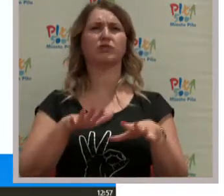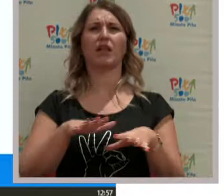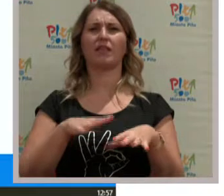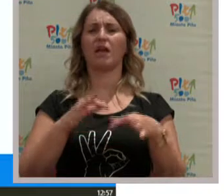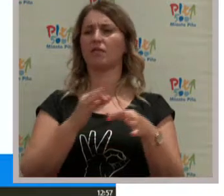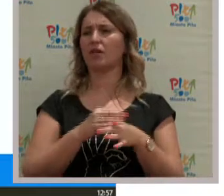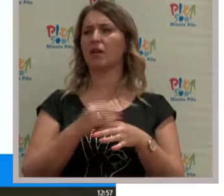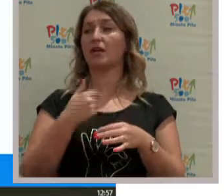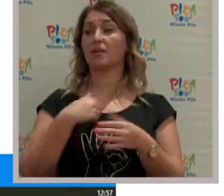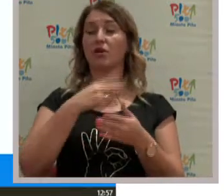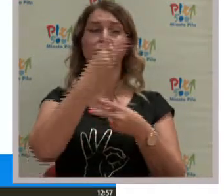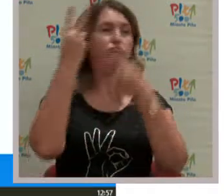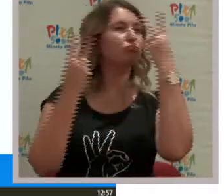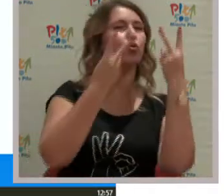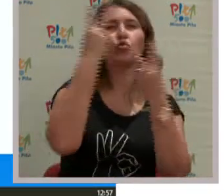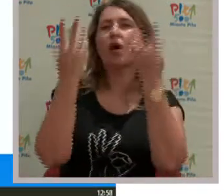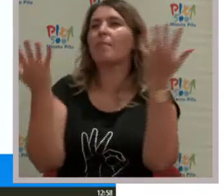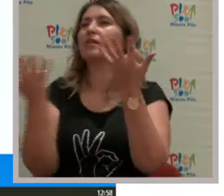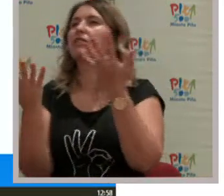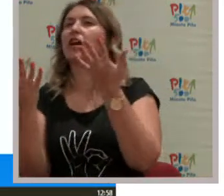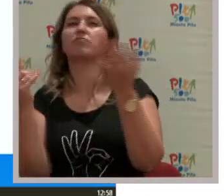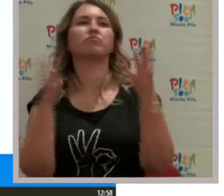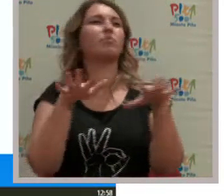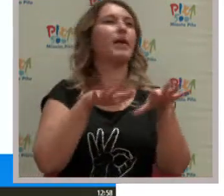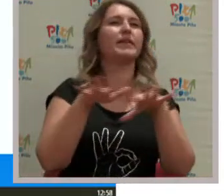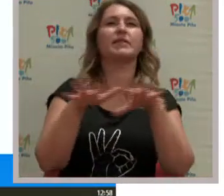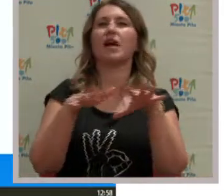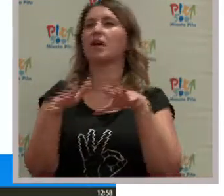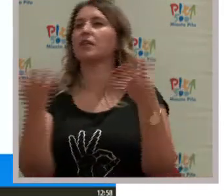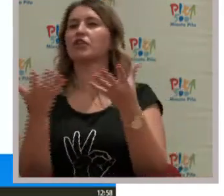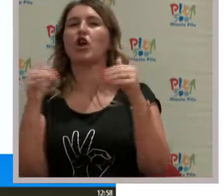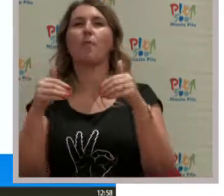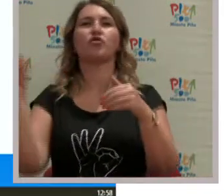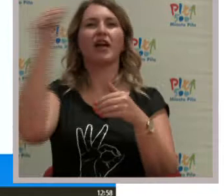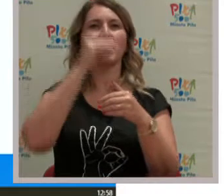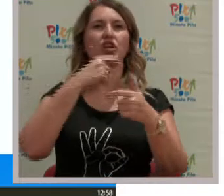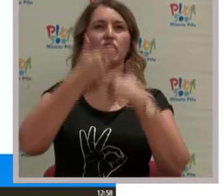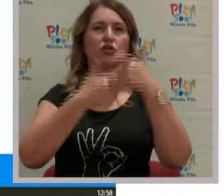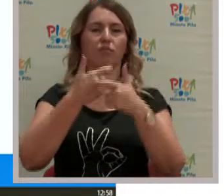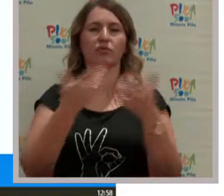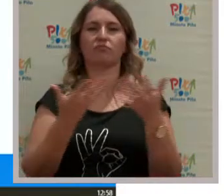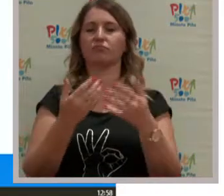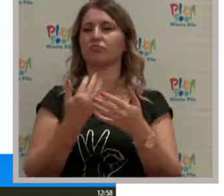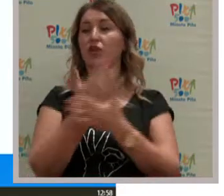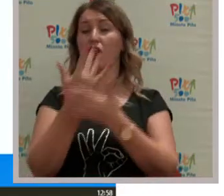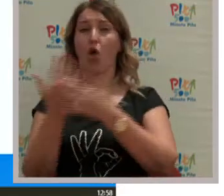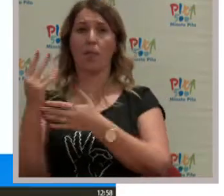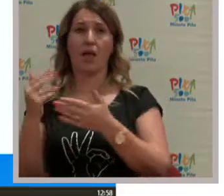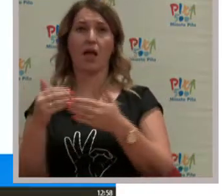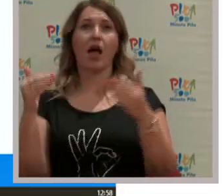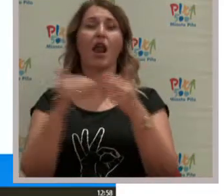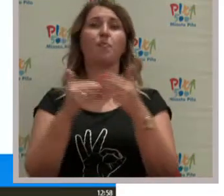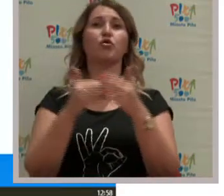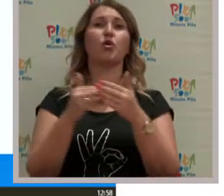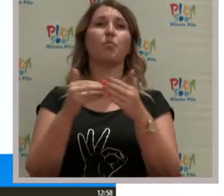Wypełniamy luki w mieście. Szukamy nawet pojedynczych miejsc, żeby stawiać plomby, ale potrzeba kilku tysięcy